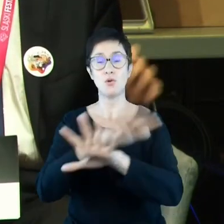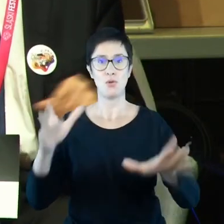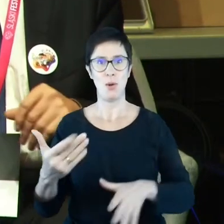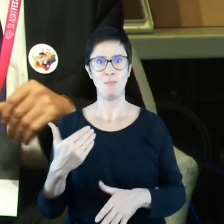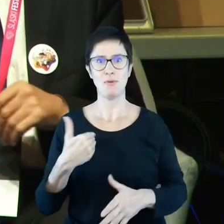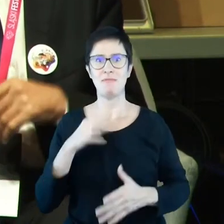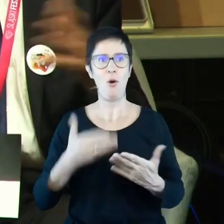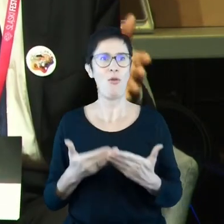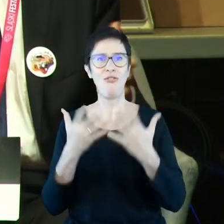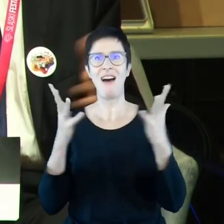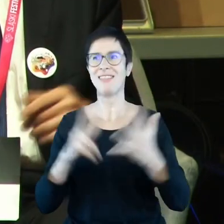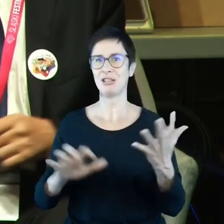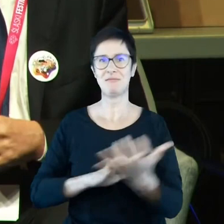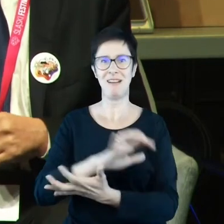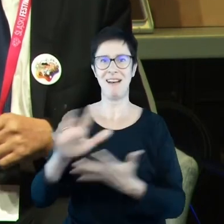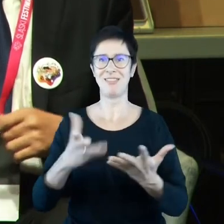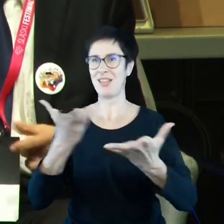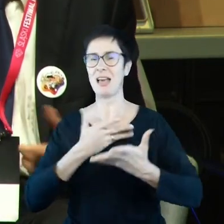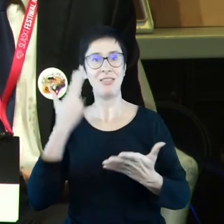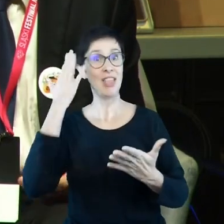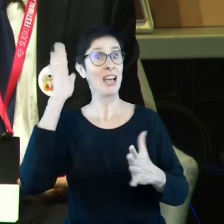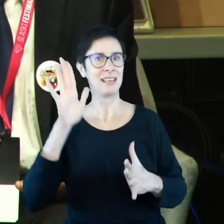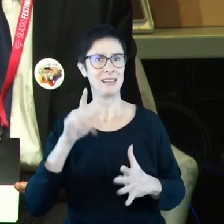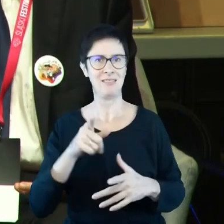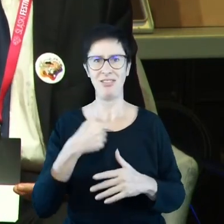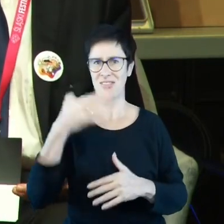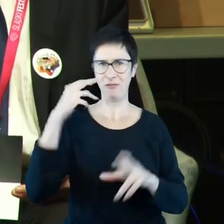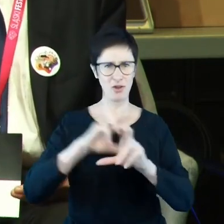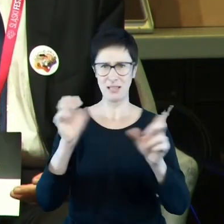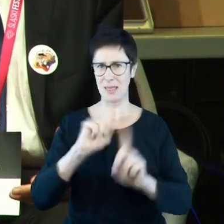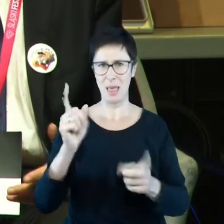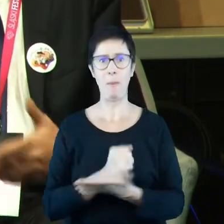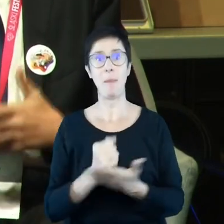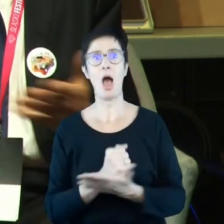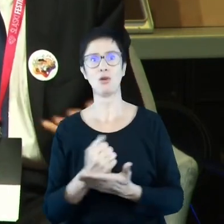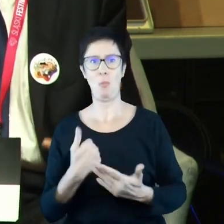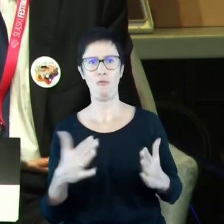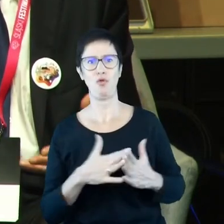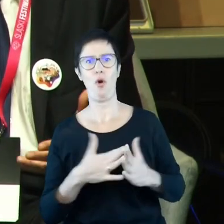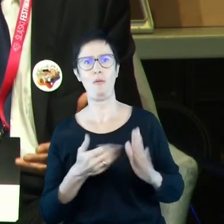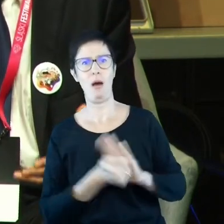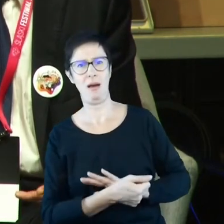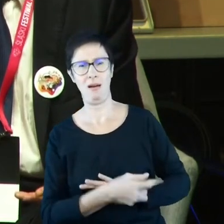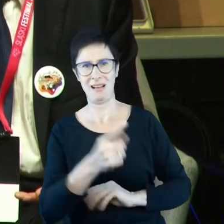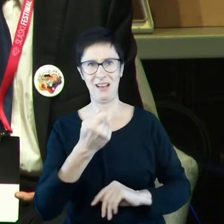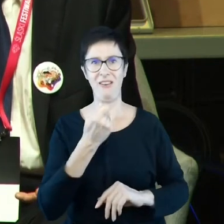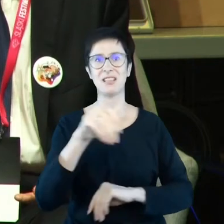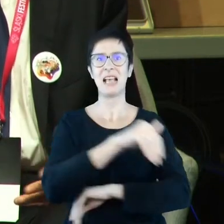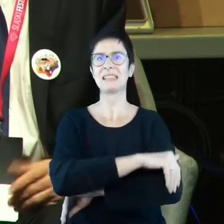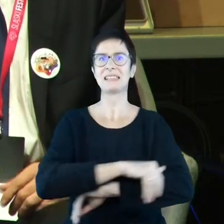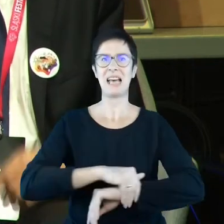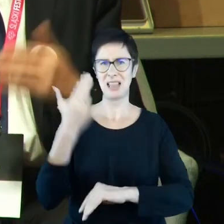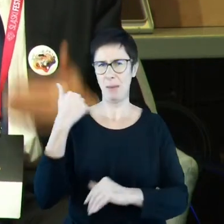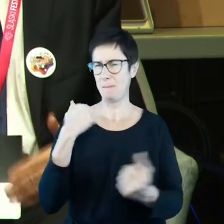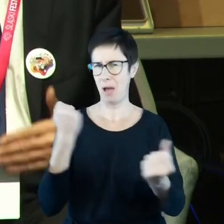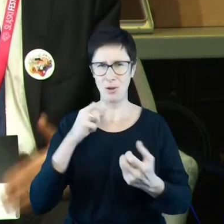świat. To dawało nadzieję. To są czasy, kiedy nie mieliśmy paszportów w domu. To są czasy, kiedy wyjazd za granicę był niezmiernie skomplikowany.